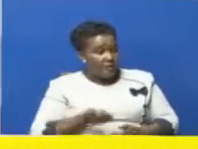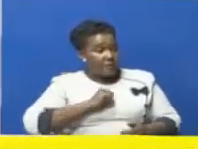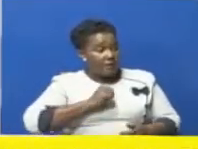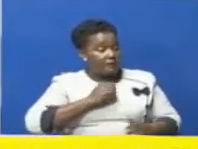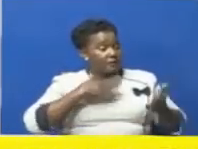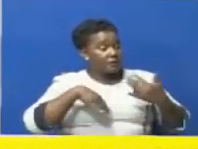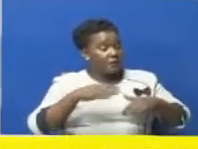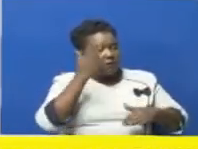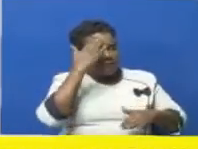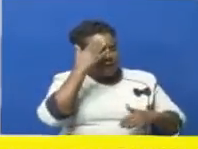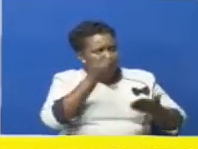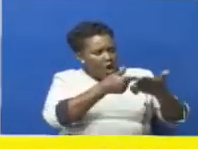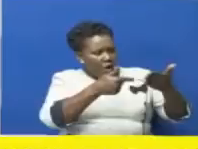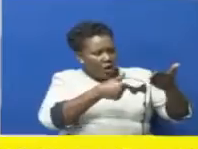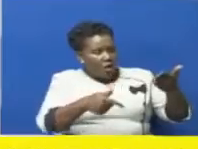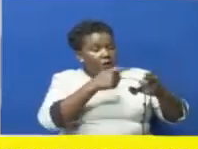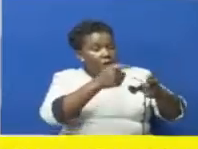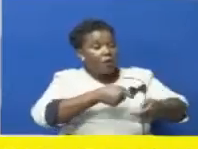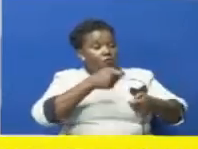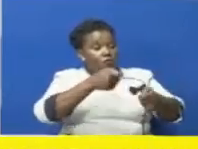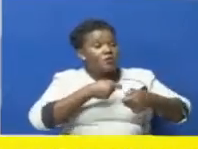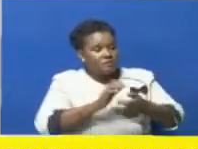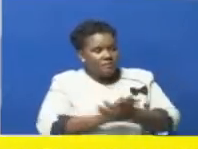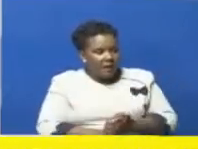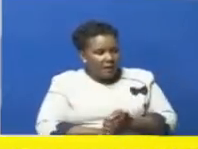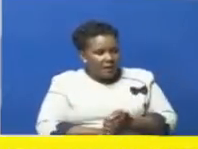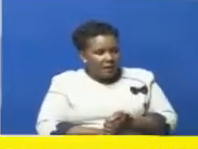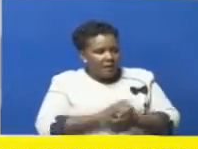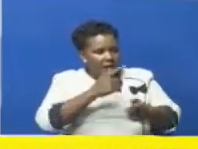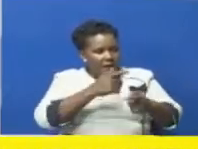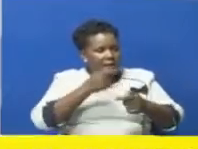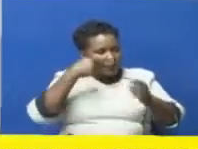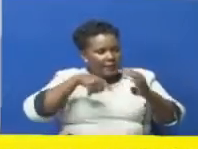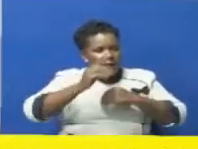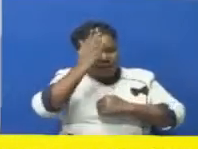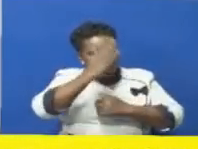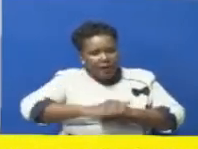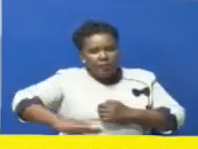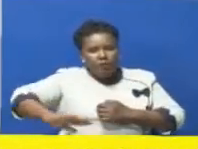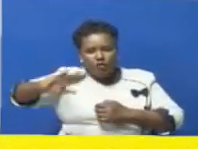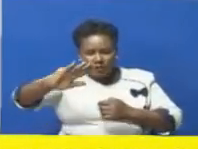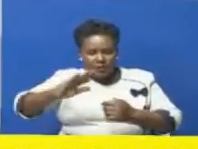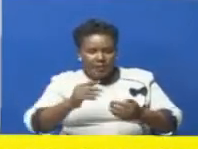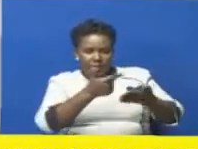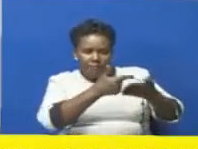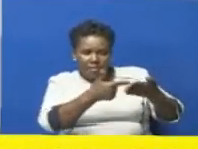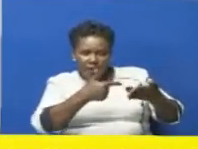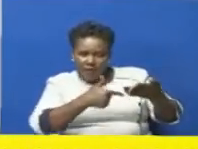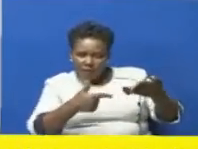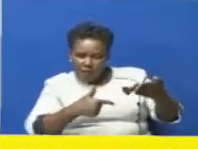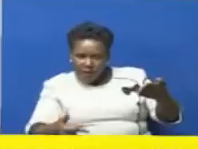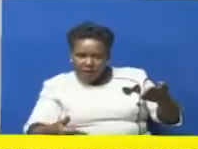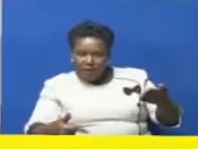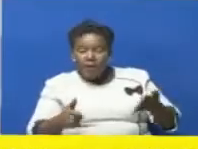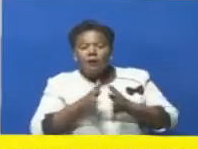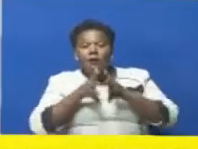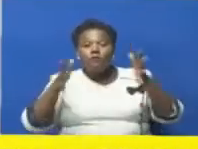ndani ya hifadhi kwa ekari zao na kwa majina yao halisi, ili